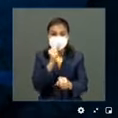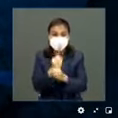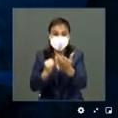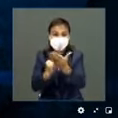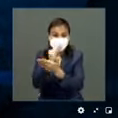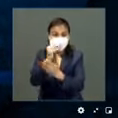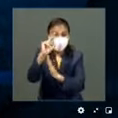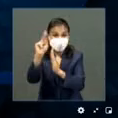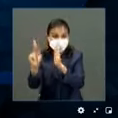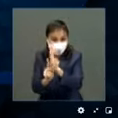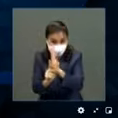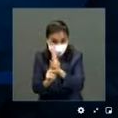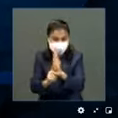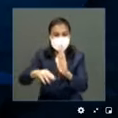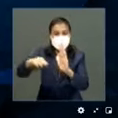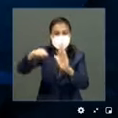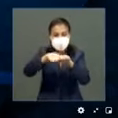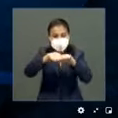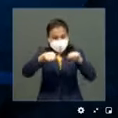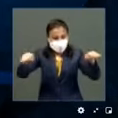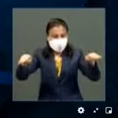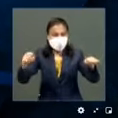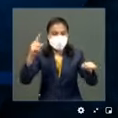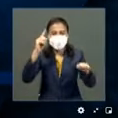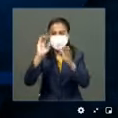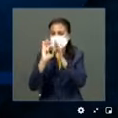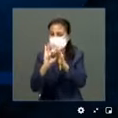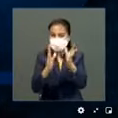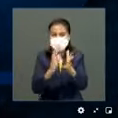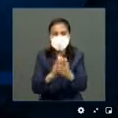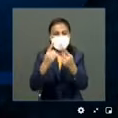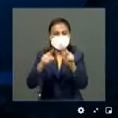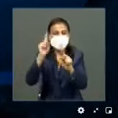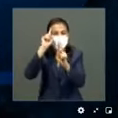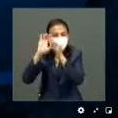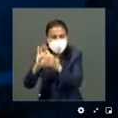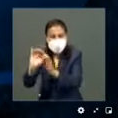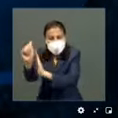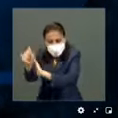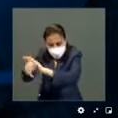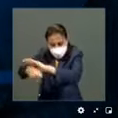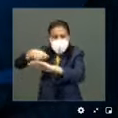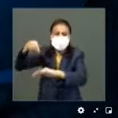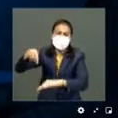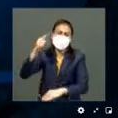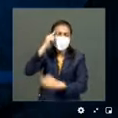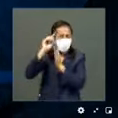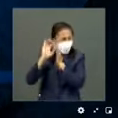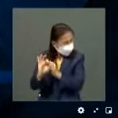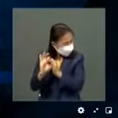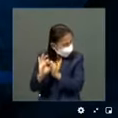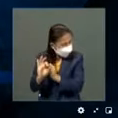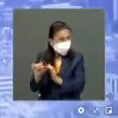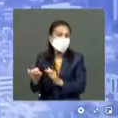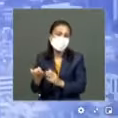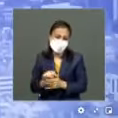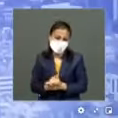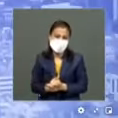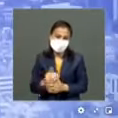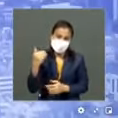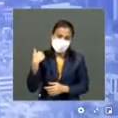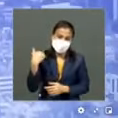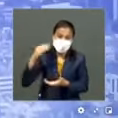แลที่มีมาตรฐานเราไม่ห่วงค่ะสิ่งที่เราห่วงคือการลักลอบเข้าเมืองก็มีรายงานให้ทุกท่านเห็น